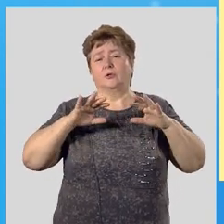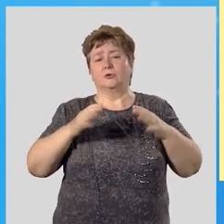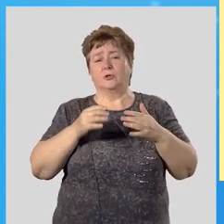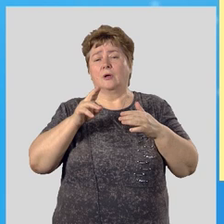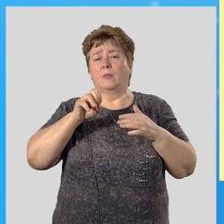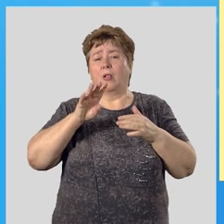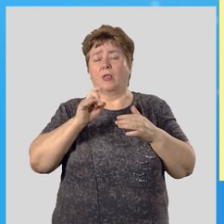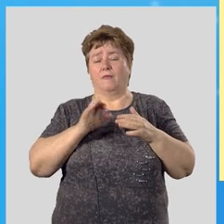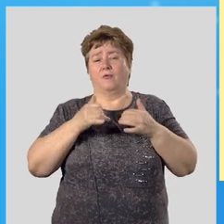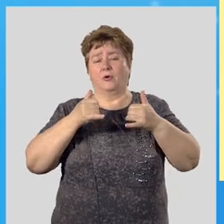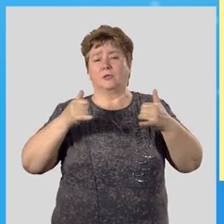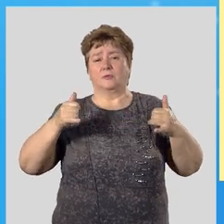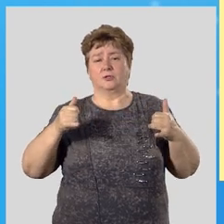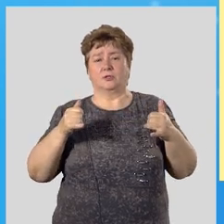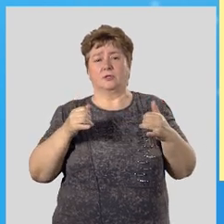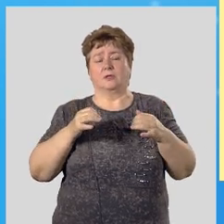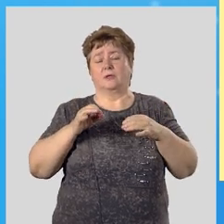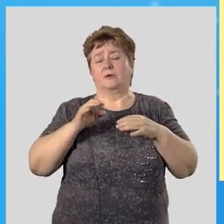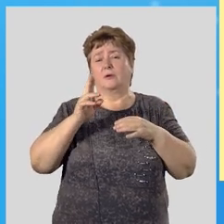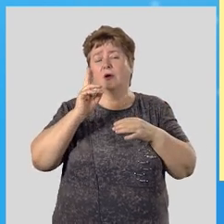происходит половое размножение,